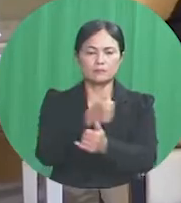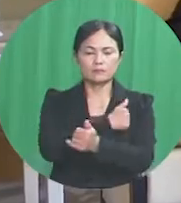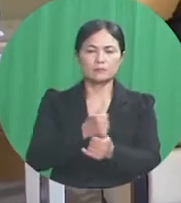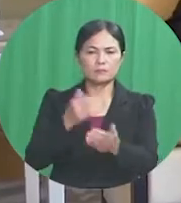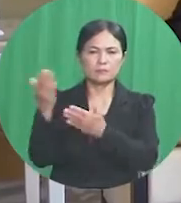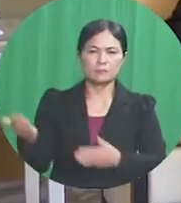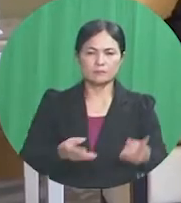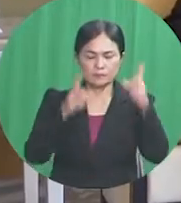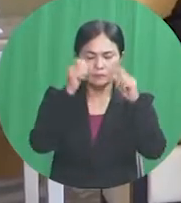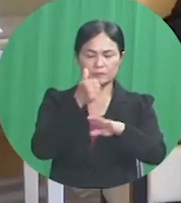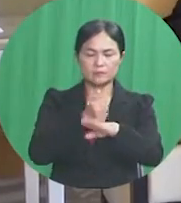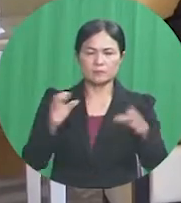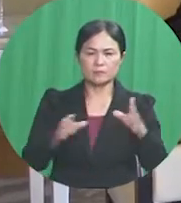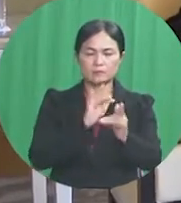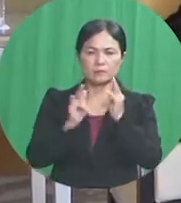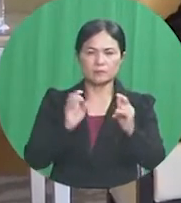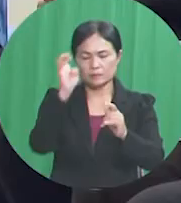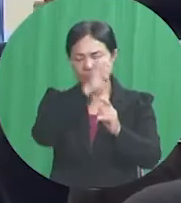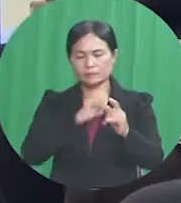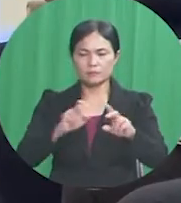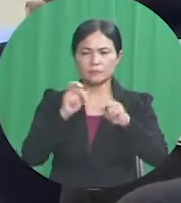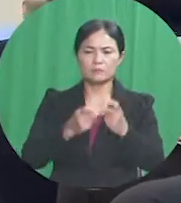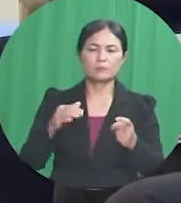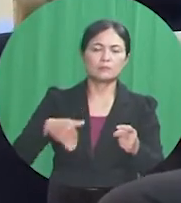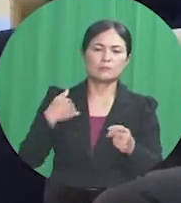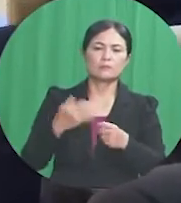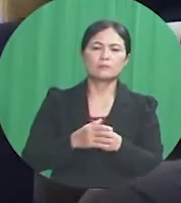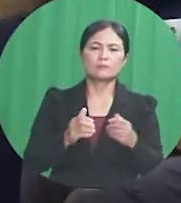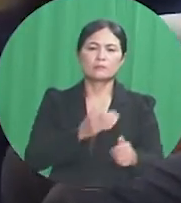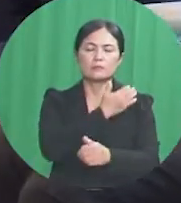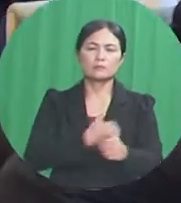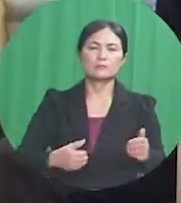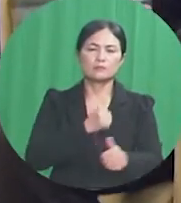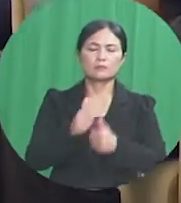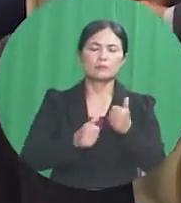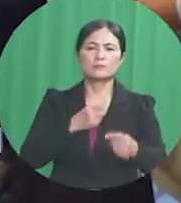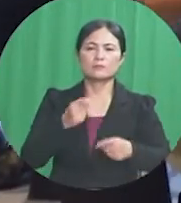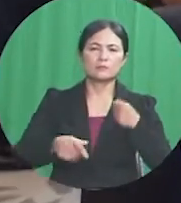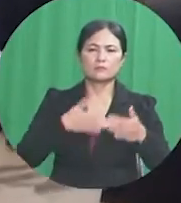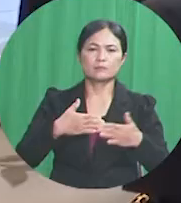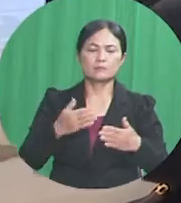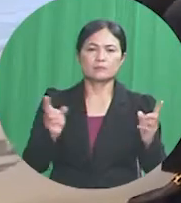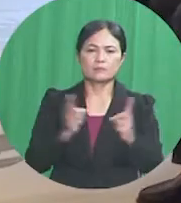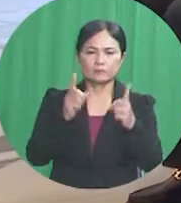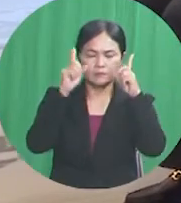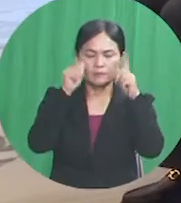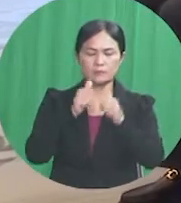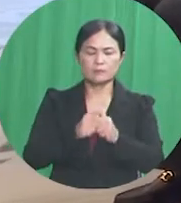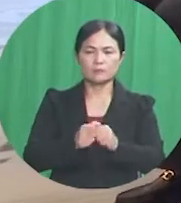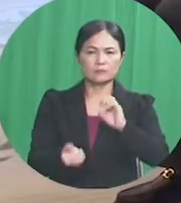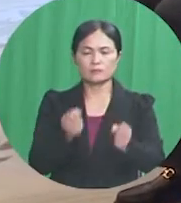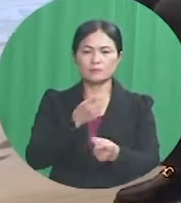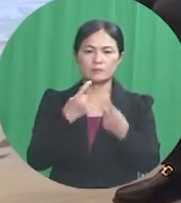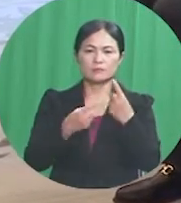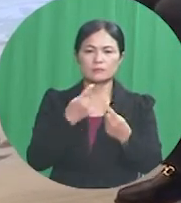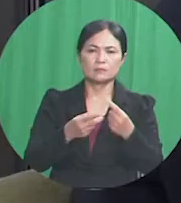បានស្វាគមន៍ឯកឧត្តមប្រធានក្រុមប្រឹក្សាអឺរ៉ុបនិងគណៈប្រតិភូសម្តេចបានសម្ដែងនូវក្តីរីករាយដែលបានជួបឯកឧត្តមដើម្បីផ្លាស់ប្តូរម